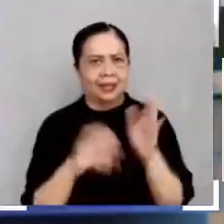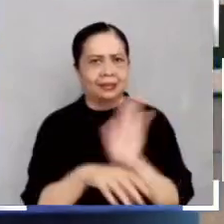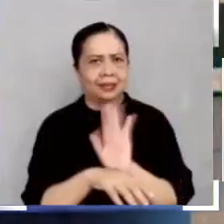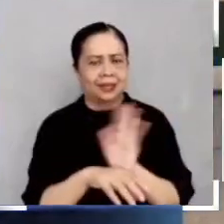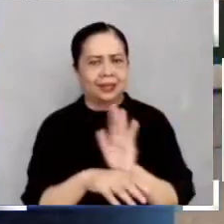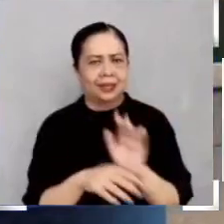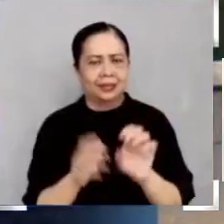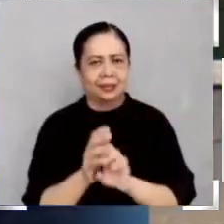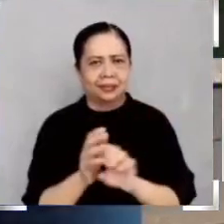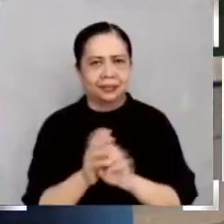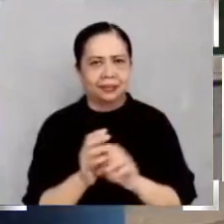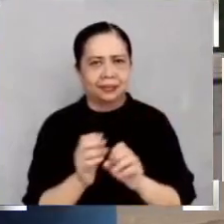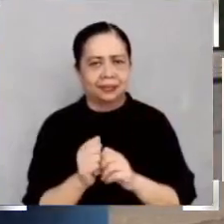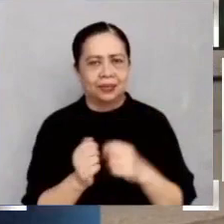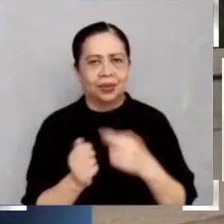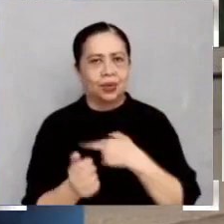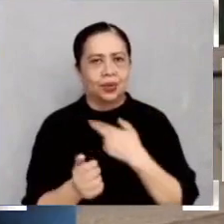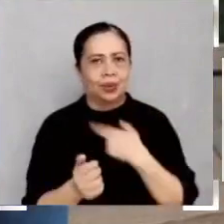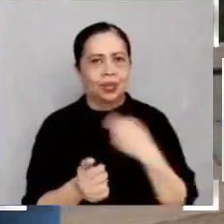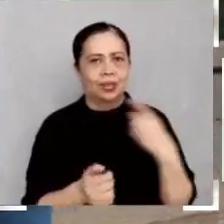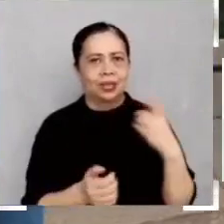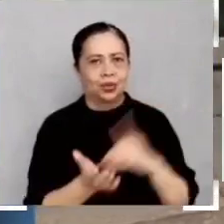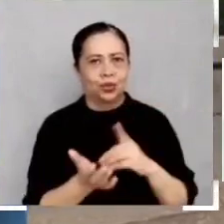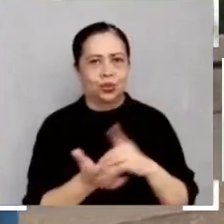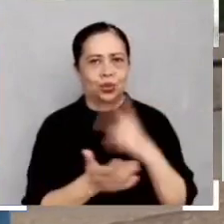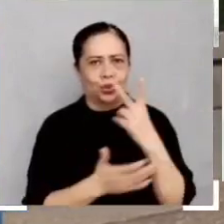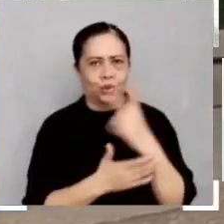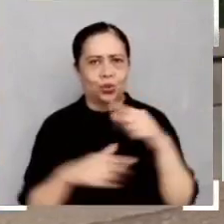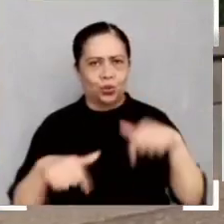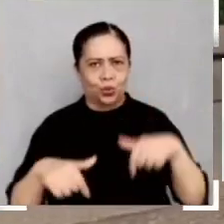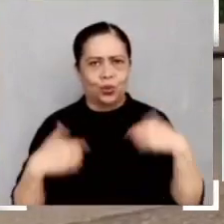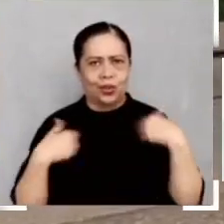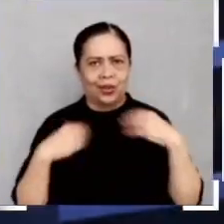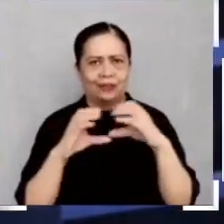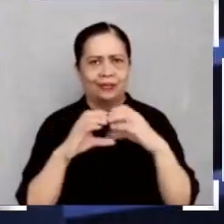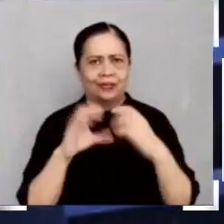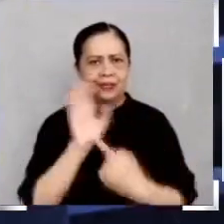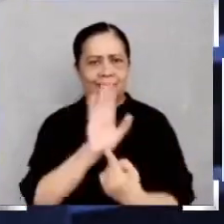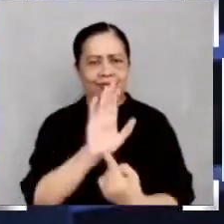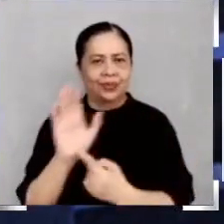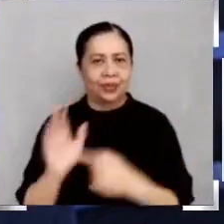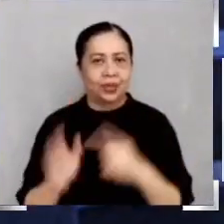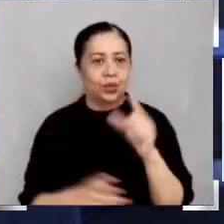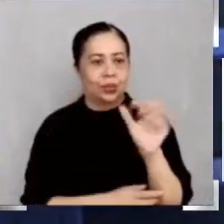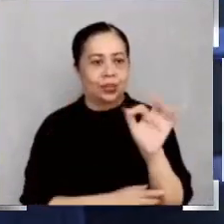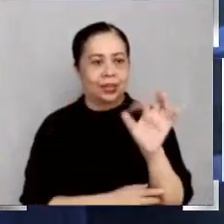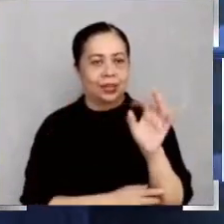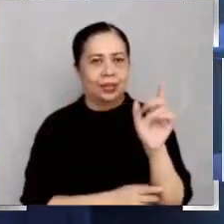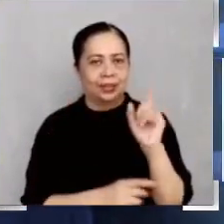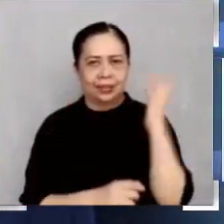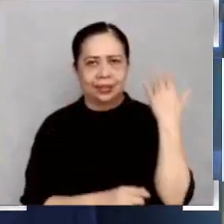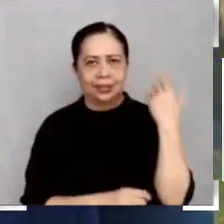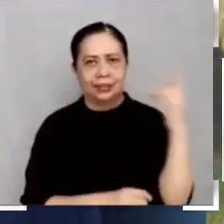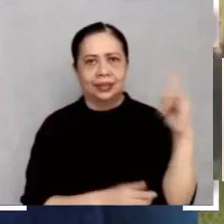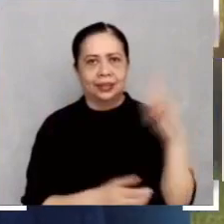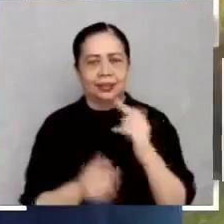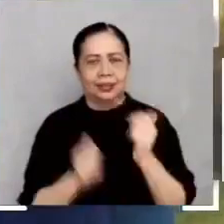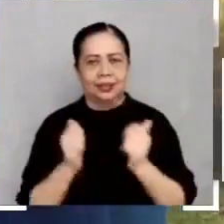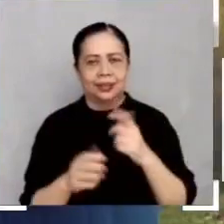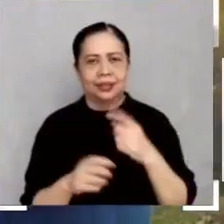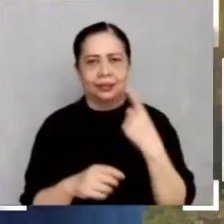ng The Romantic Doctor 2 na napanood dito sa Kapuso Network. Taong 2019 ang huling dumalo sa bansang aktres para sa